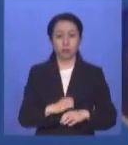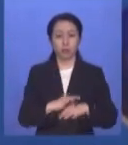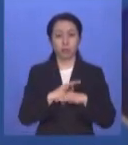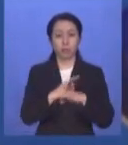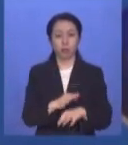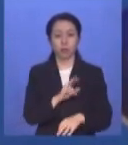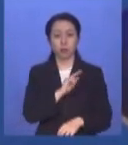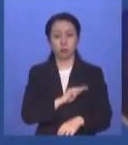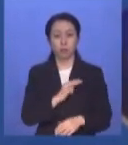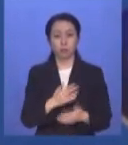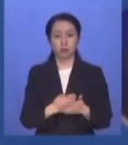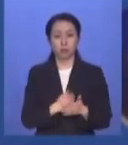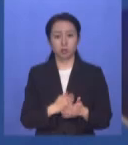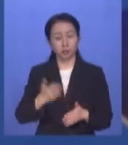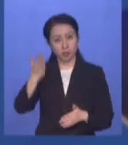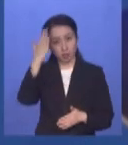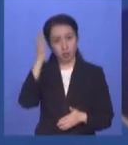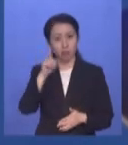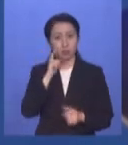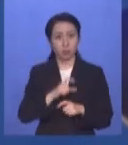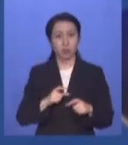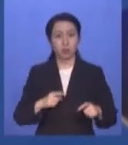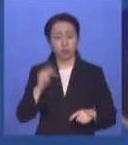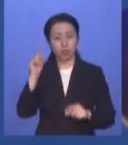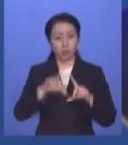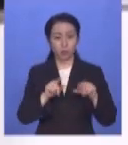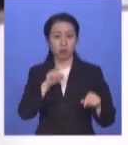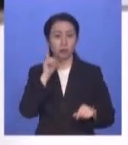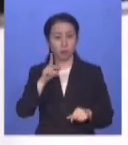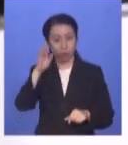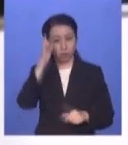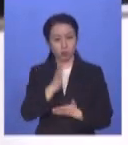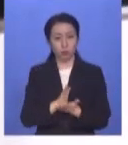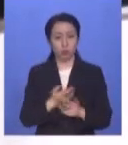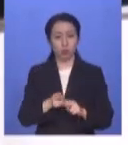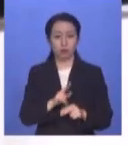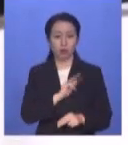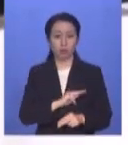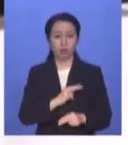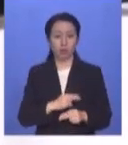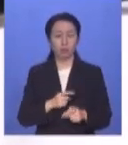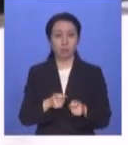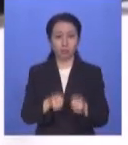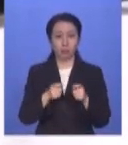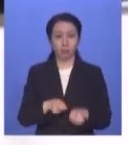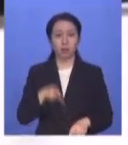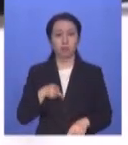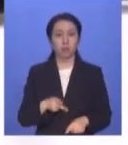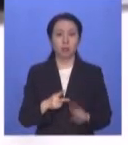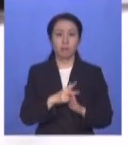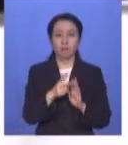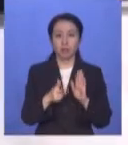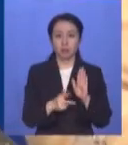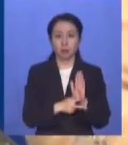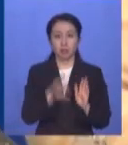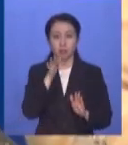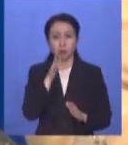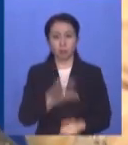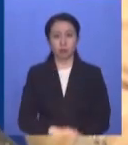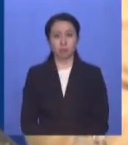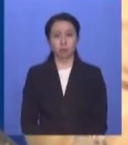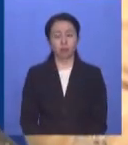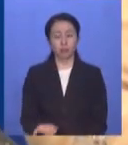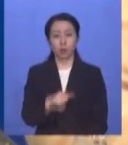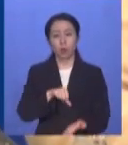проводится работа по привлечению талантливой молодежи через школы молодых госслужащих, которые функционируют при департаменте с 2018 года.